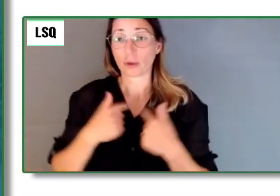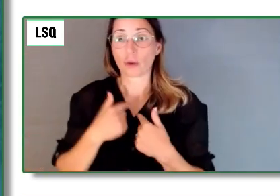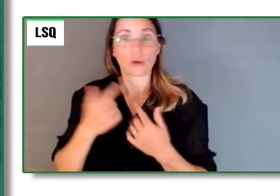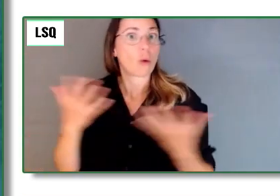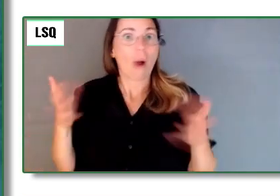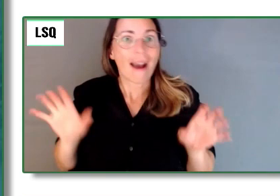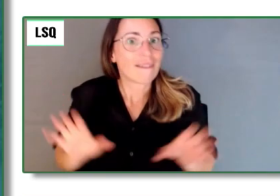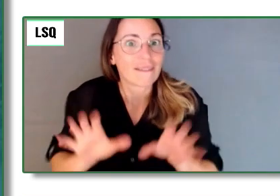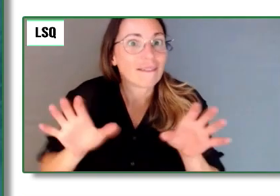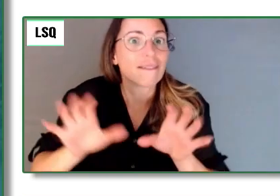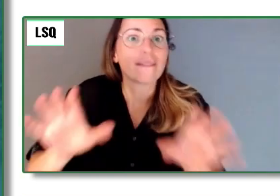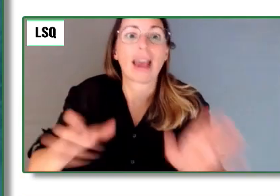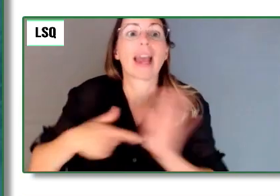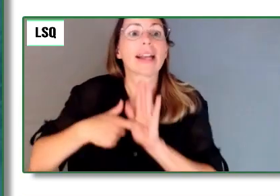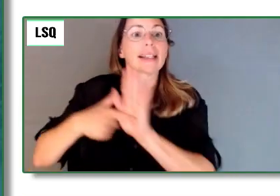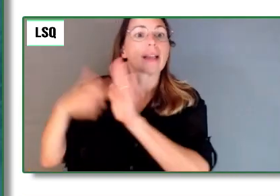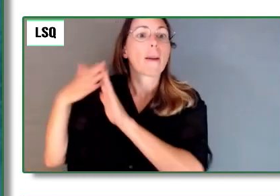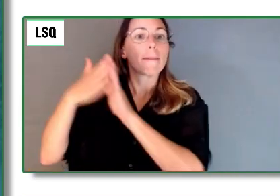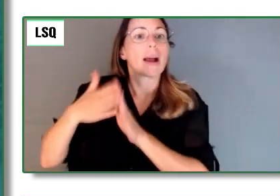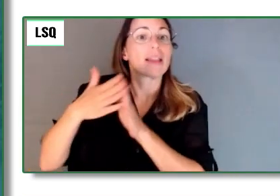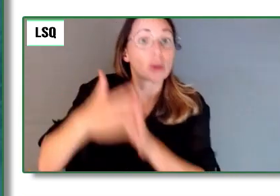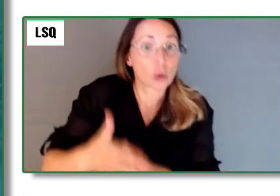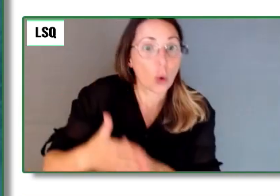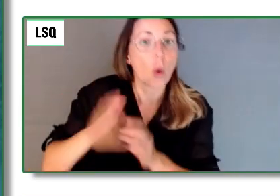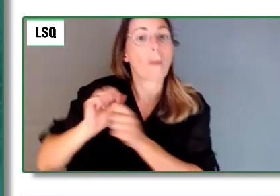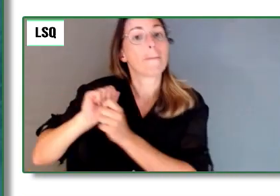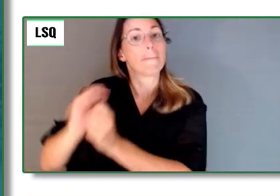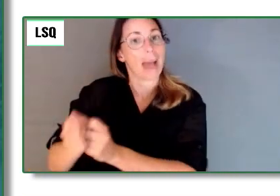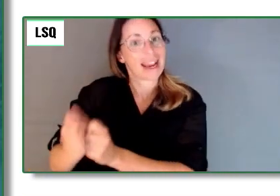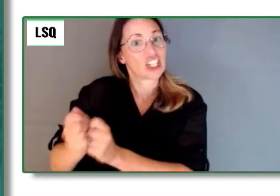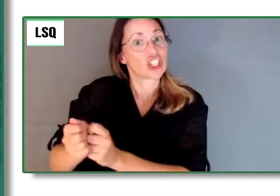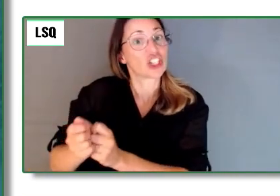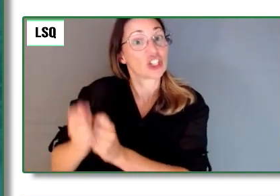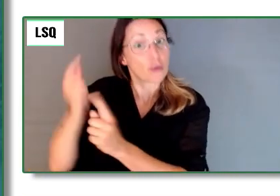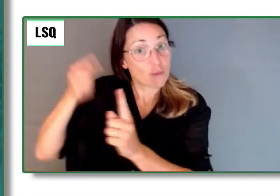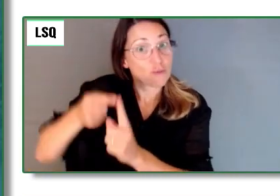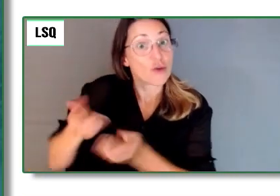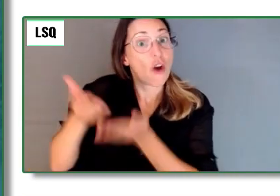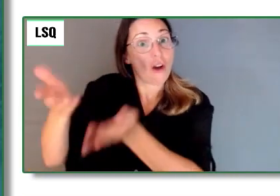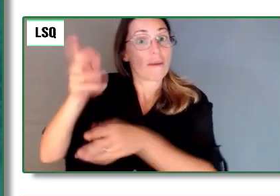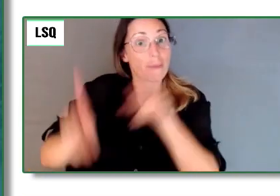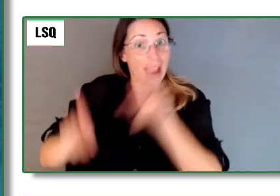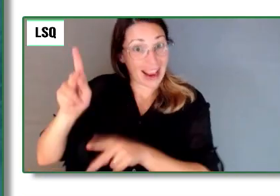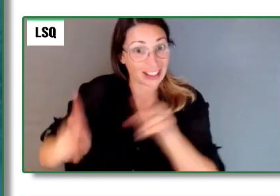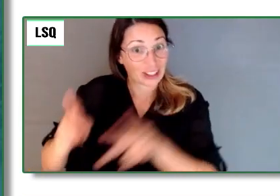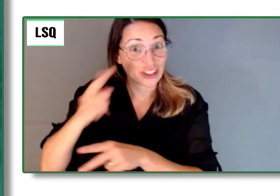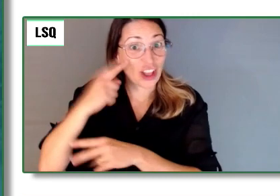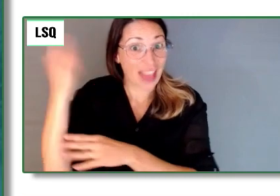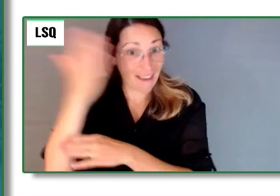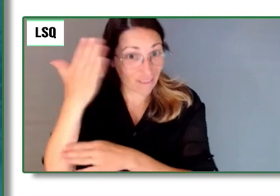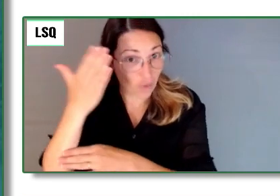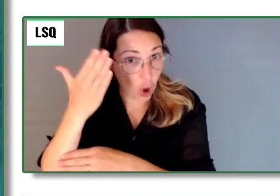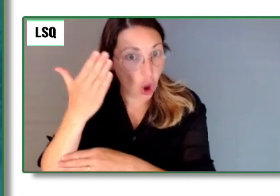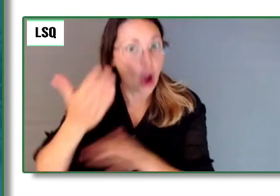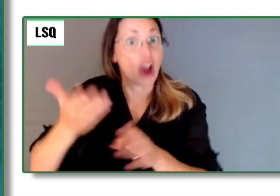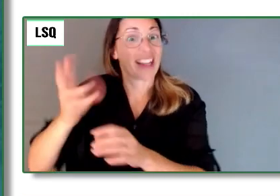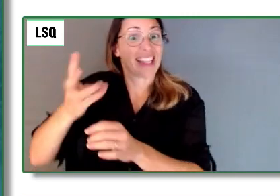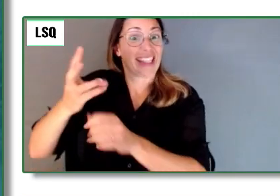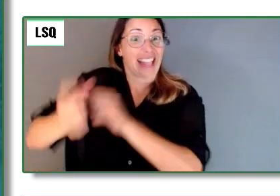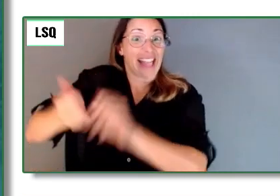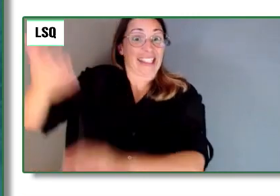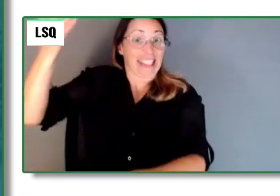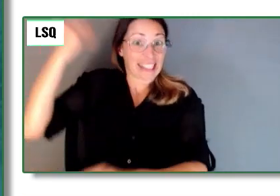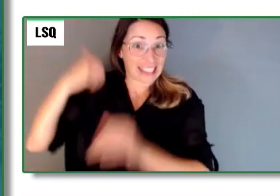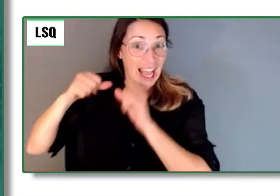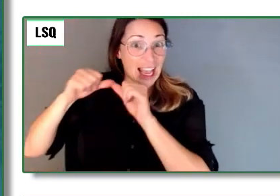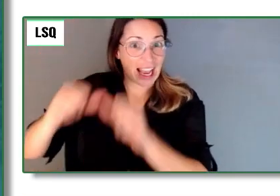C'est un bateau de pêche électrique, naturel, où tout est accessible et il y a le GPS avec voix, vous avez